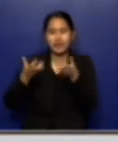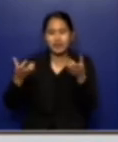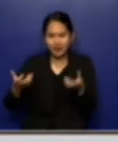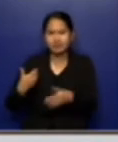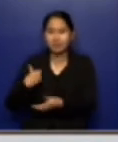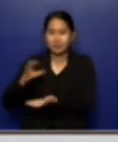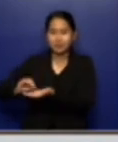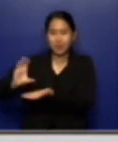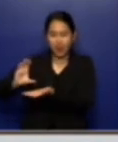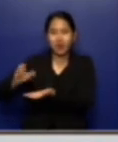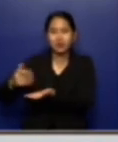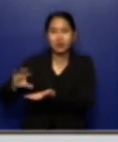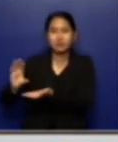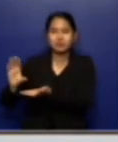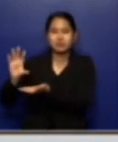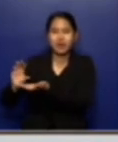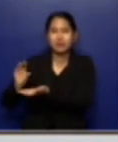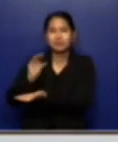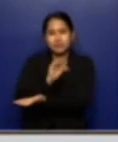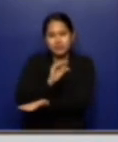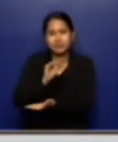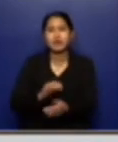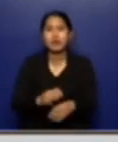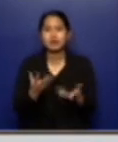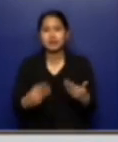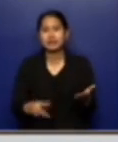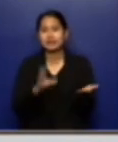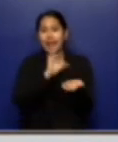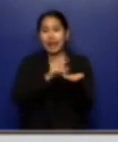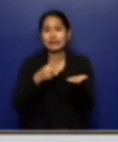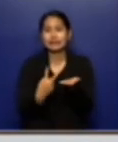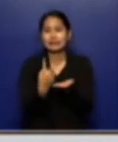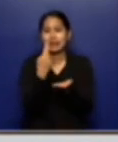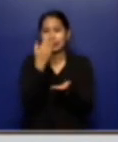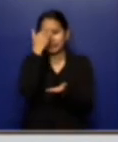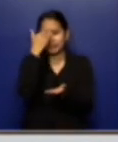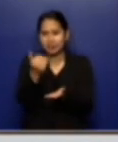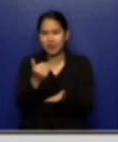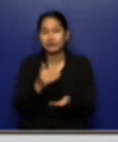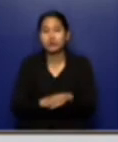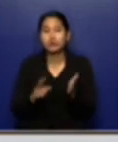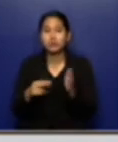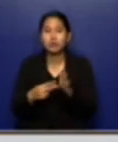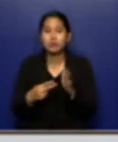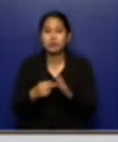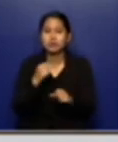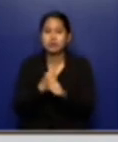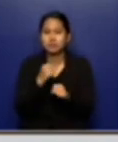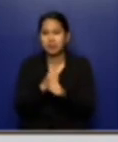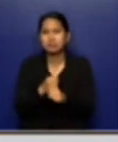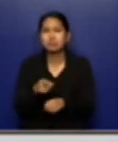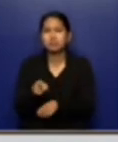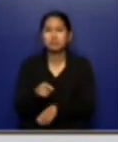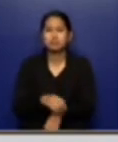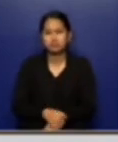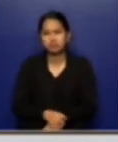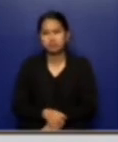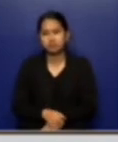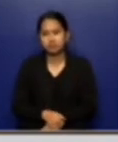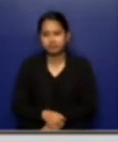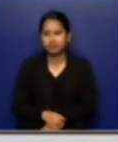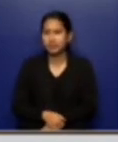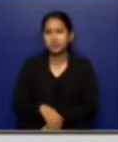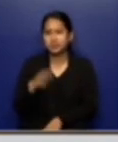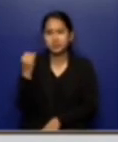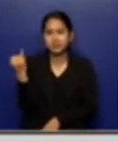ติมลงมาจากกระทรวงไม่ใช่ไปตัดงบอาชีพแบบนั้นนี่คือการทำงานของสำนักงบประมาณแ